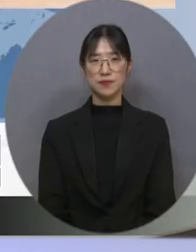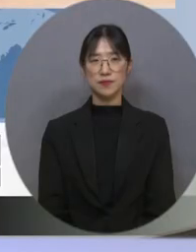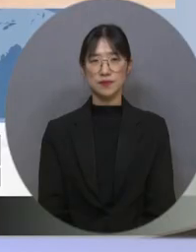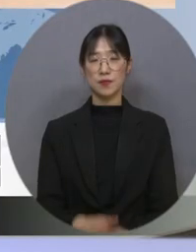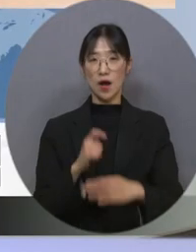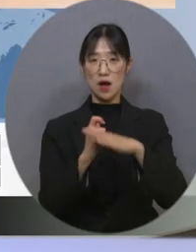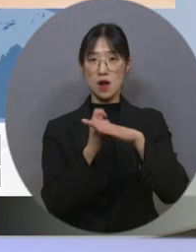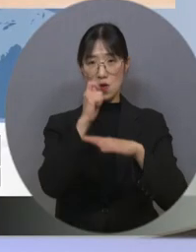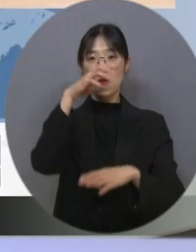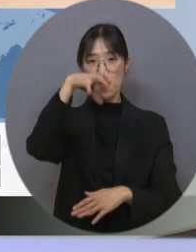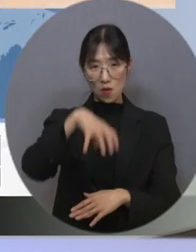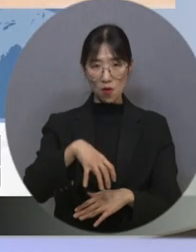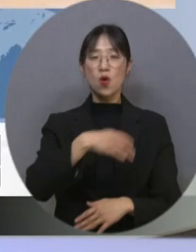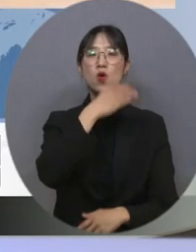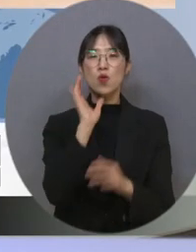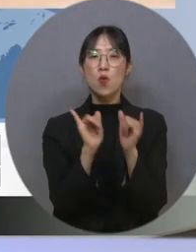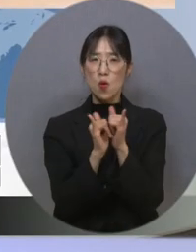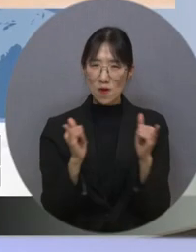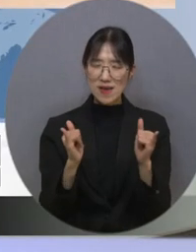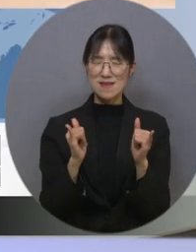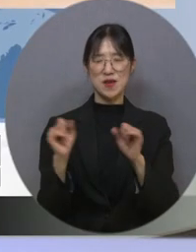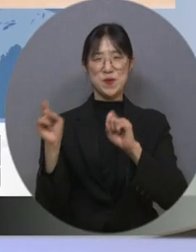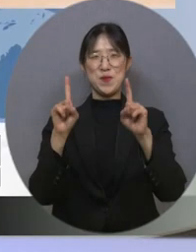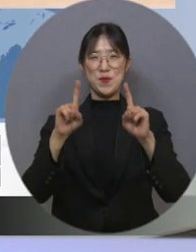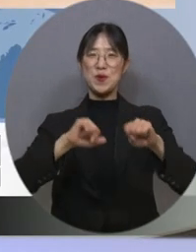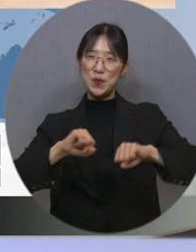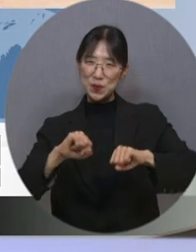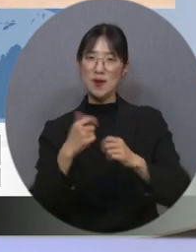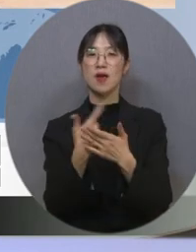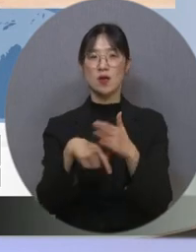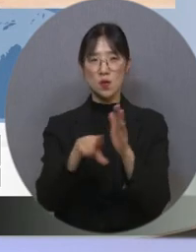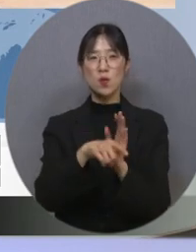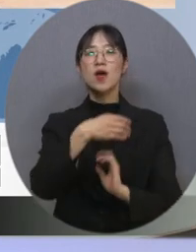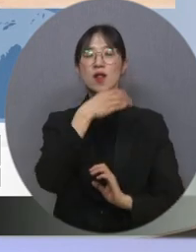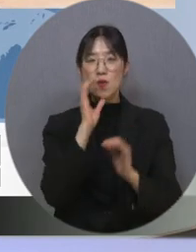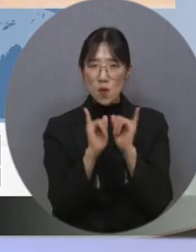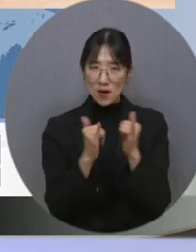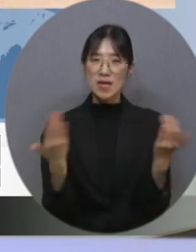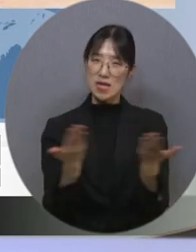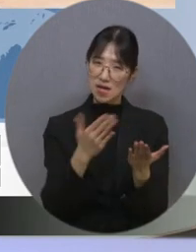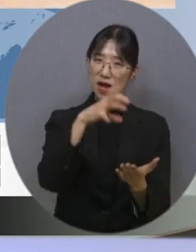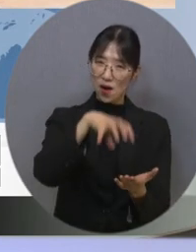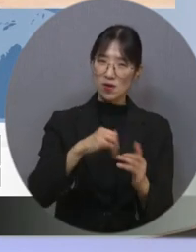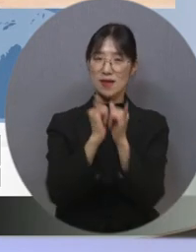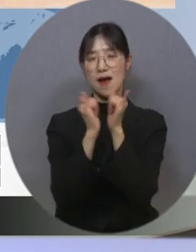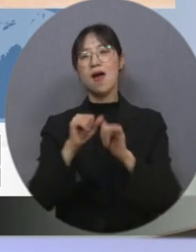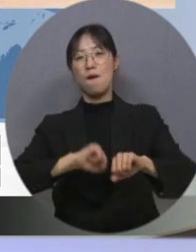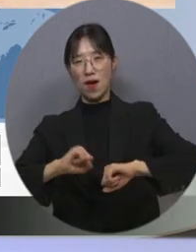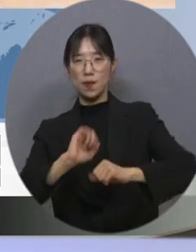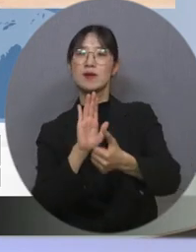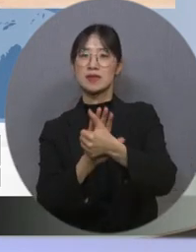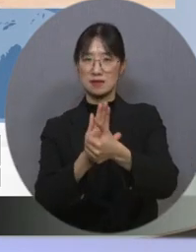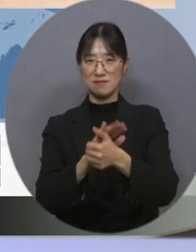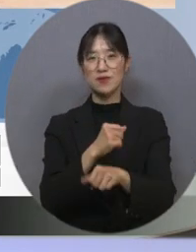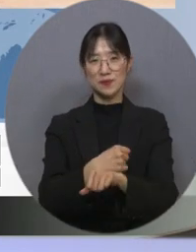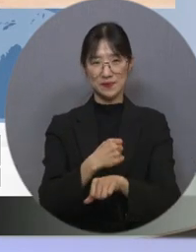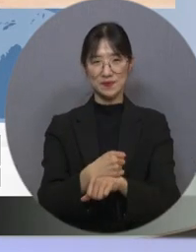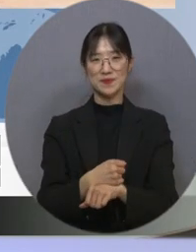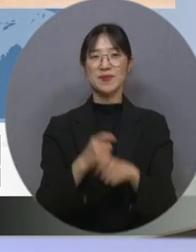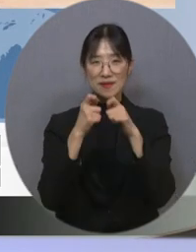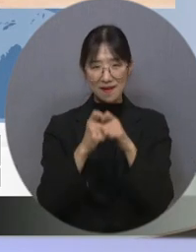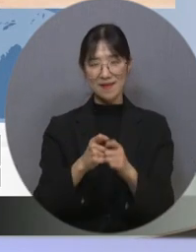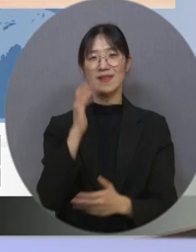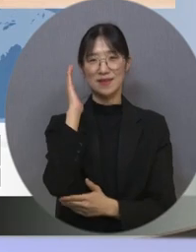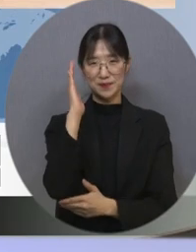전남 고흥군이 노인들의 활기찬 노후를 응원하기 위해 노인 일자리와 사회활동 지원에 나섰습니다. 자세한